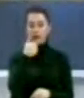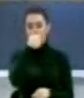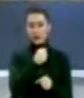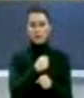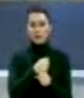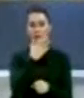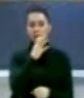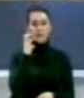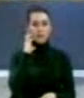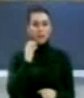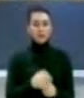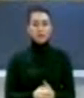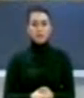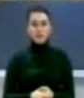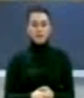në Bruksel. Po,